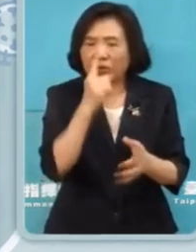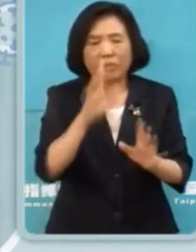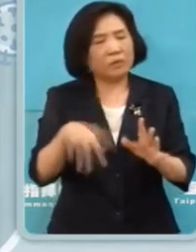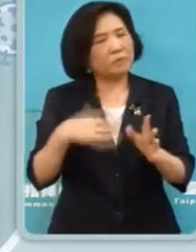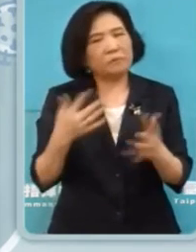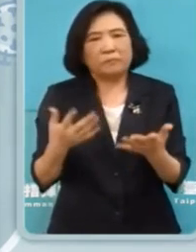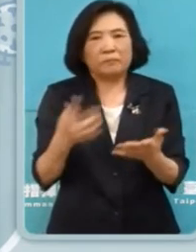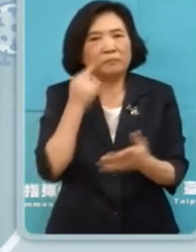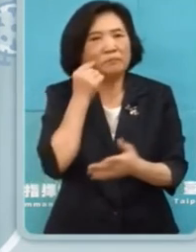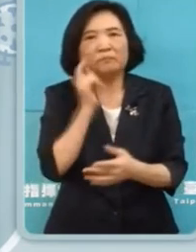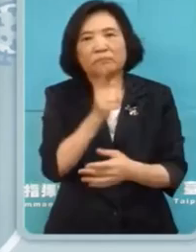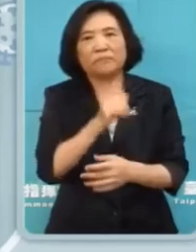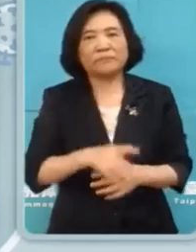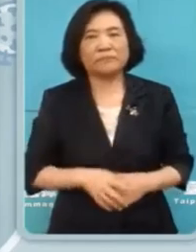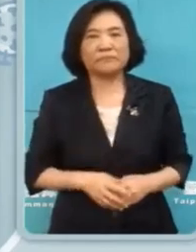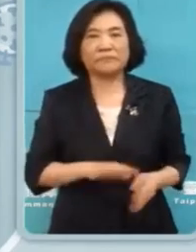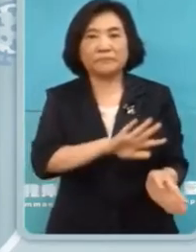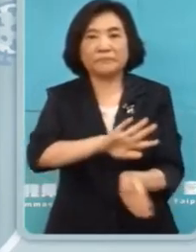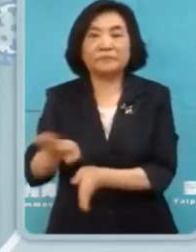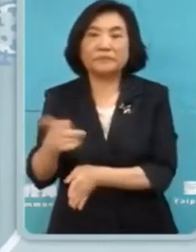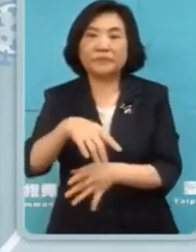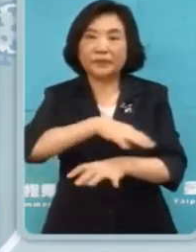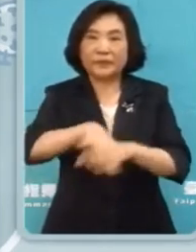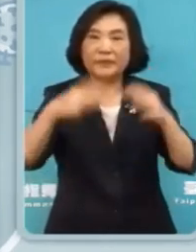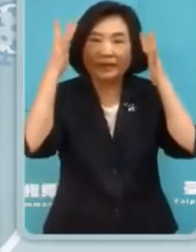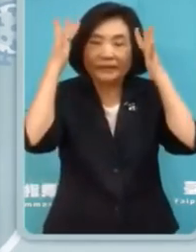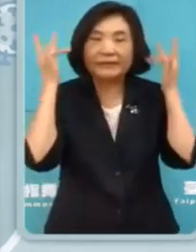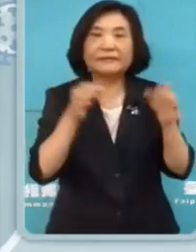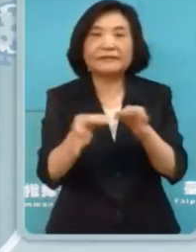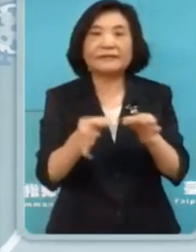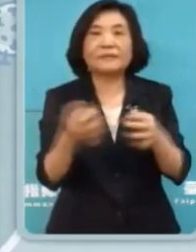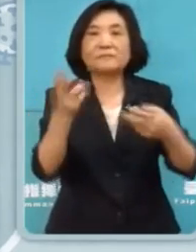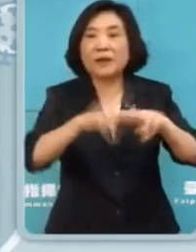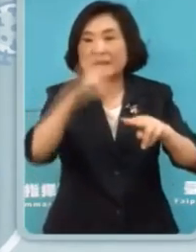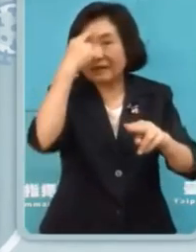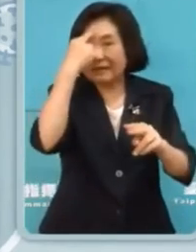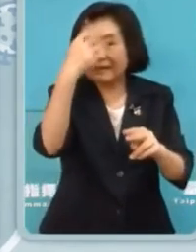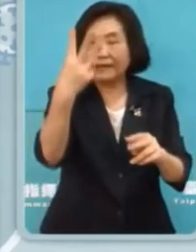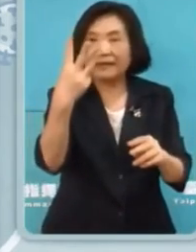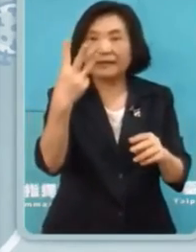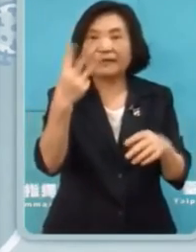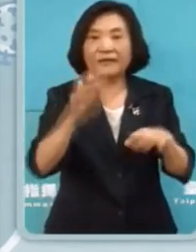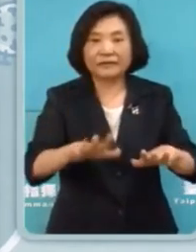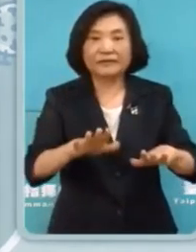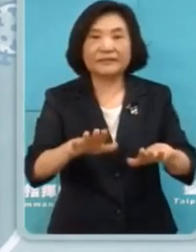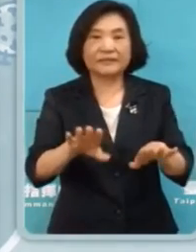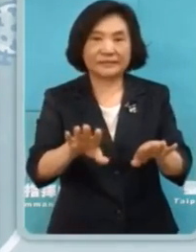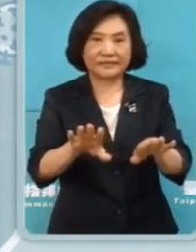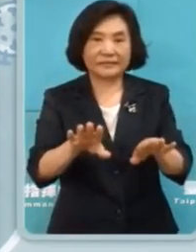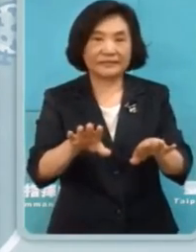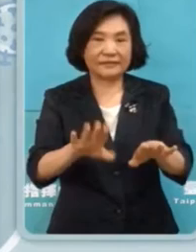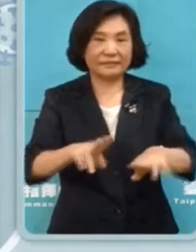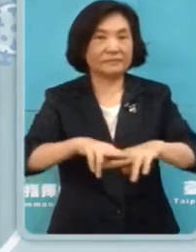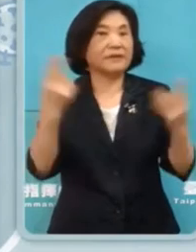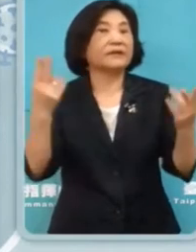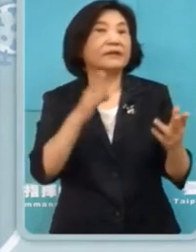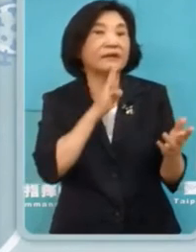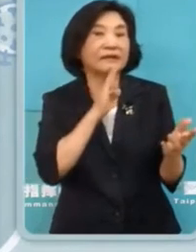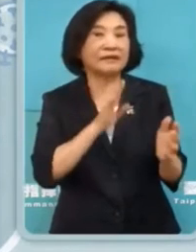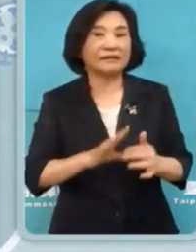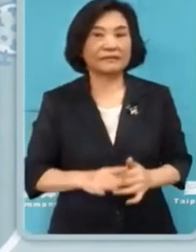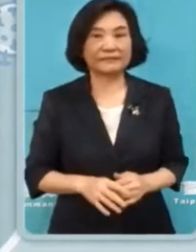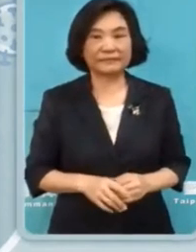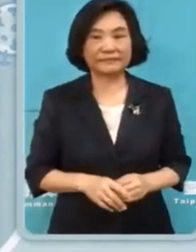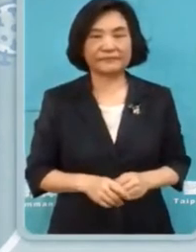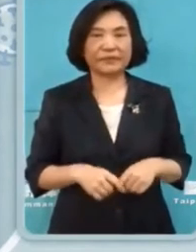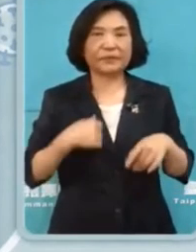那么淮南市场在静置3天以后，你知道今天算是重新开幕，